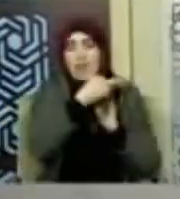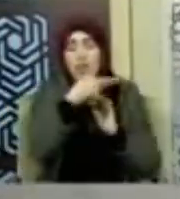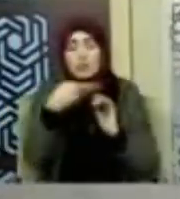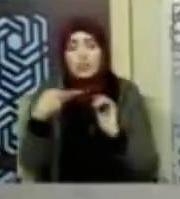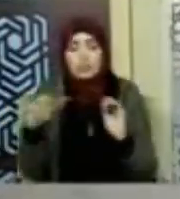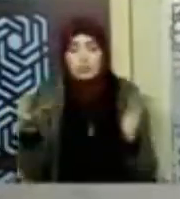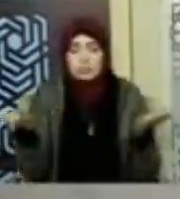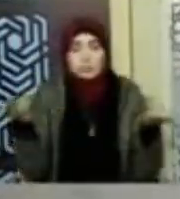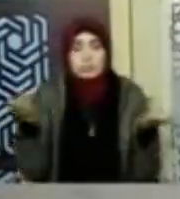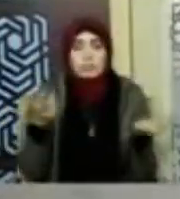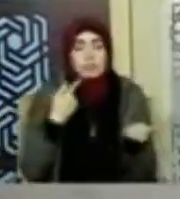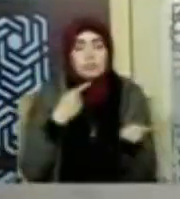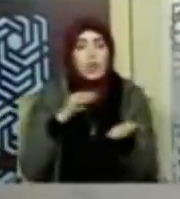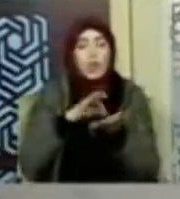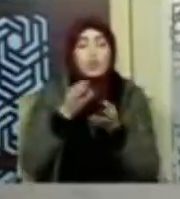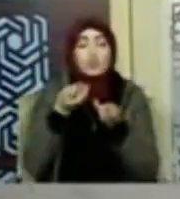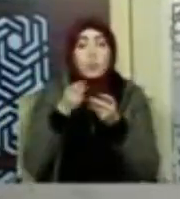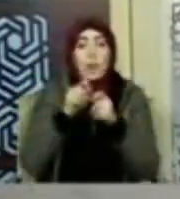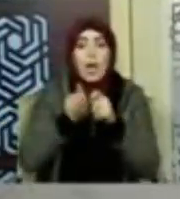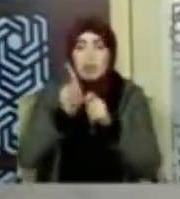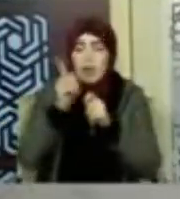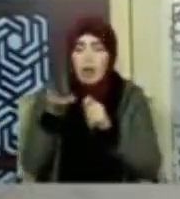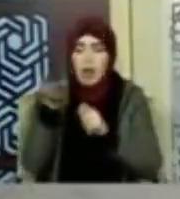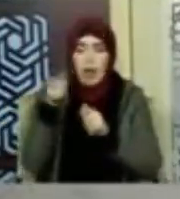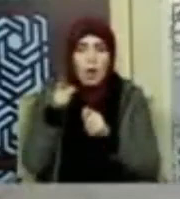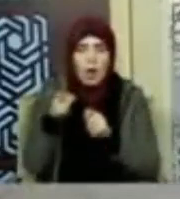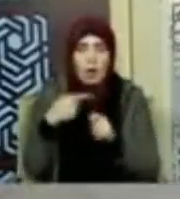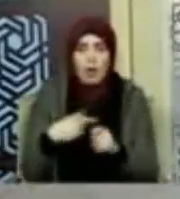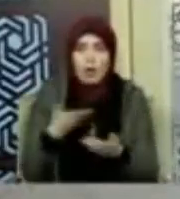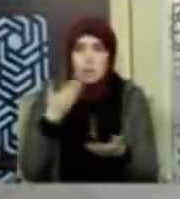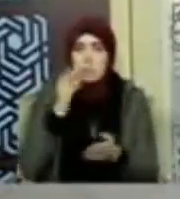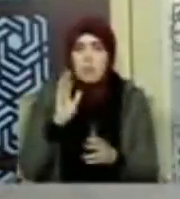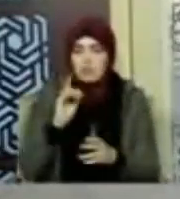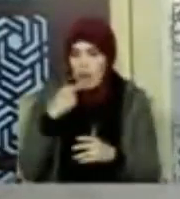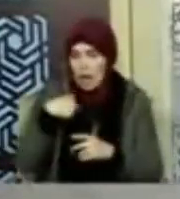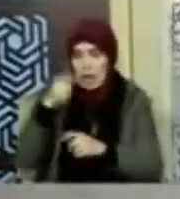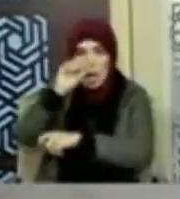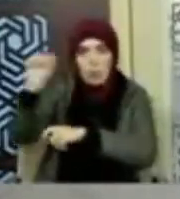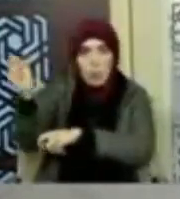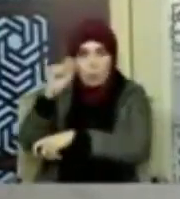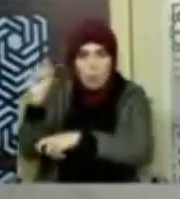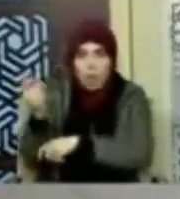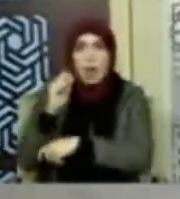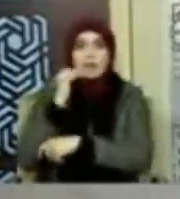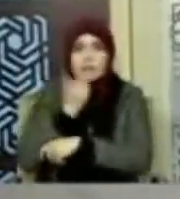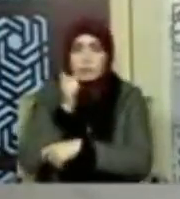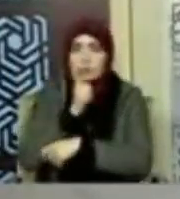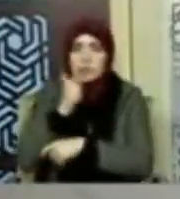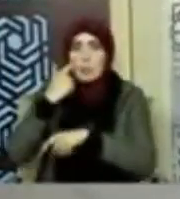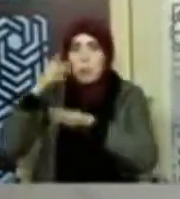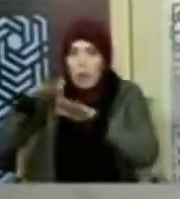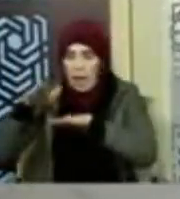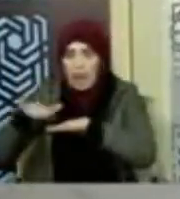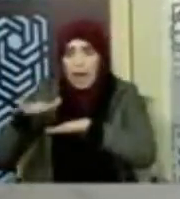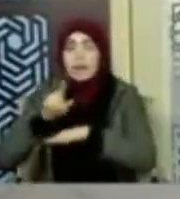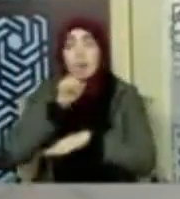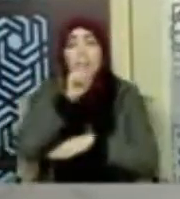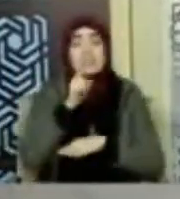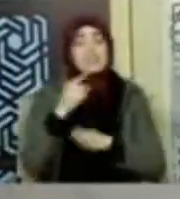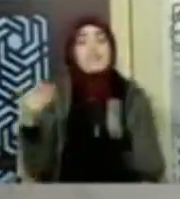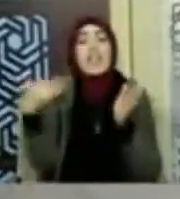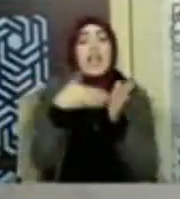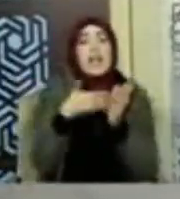البعير، فلا قرت أعين الجبناء، فلا قرت أعين الجبناء، فلا قرت أعين